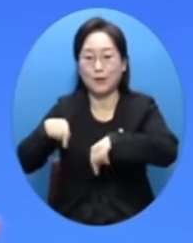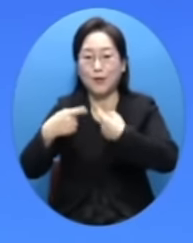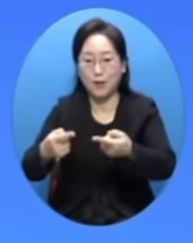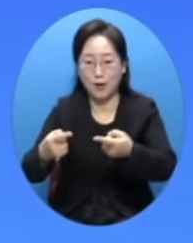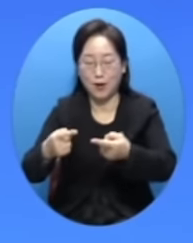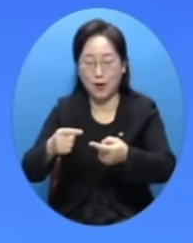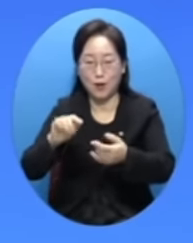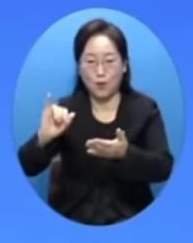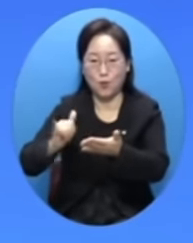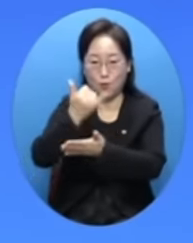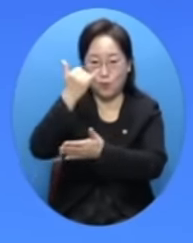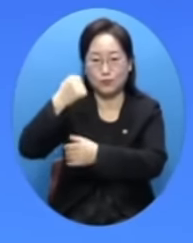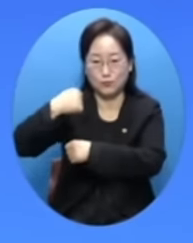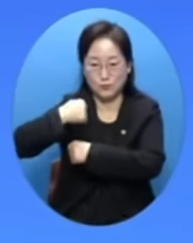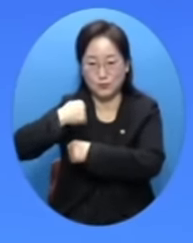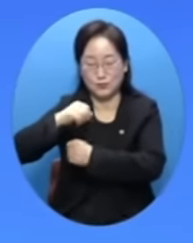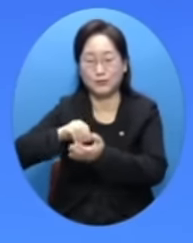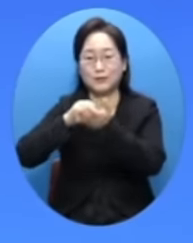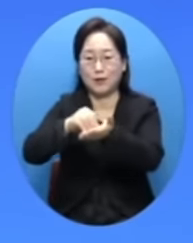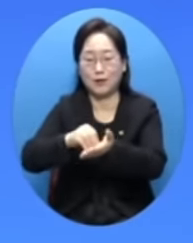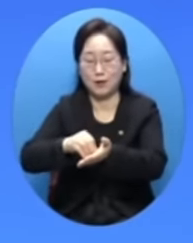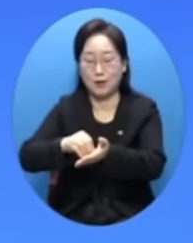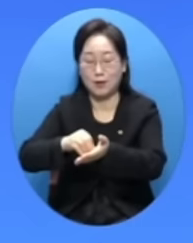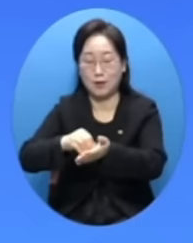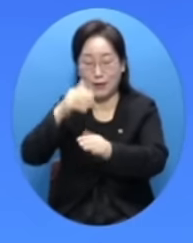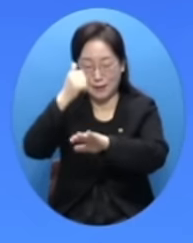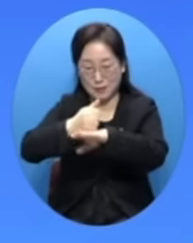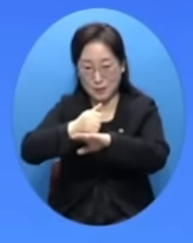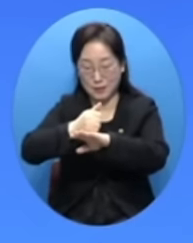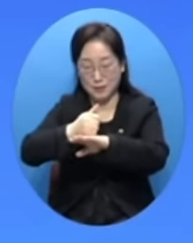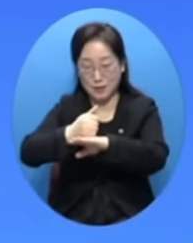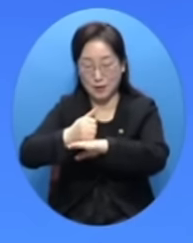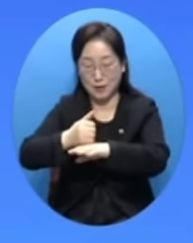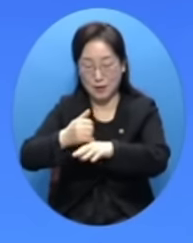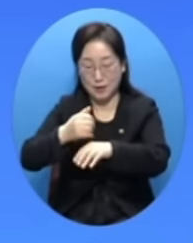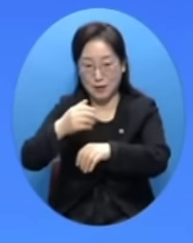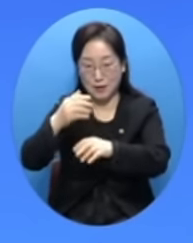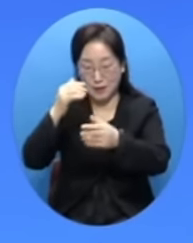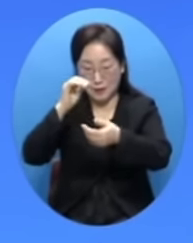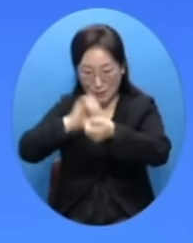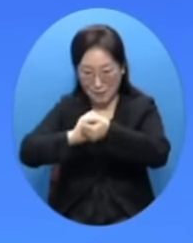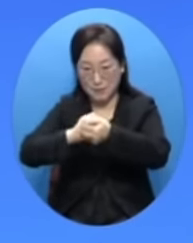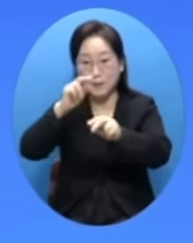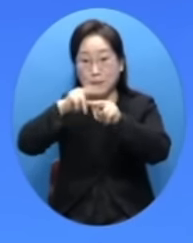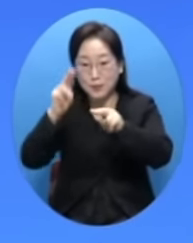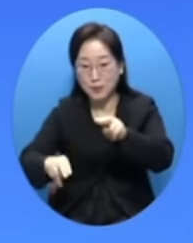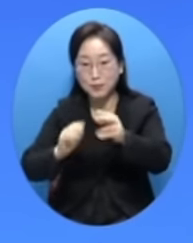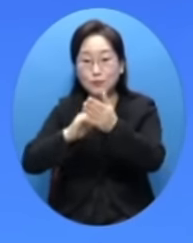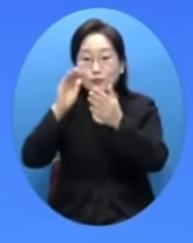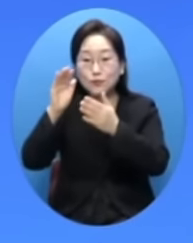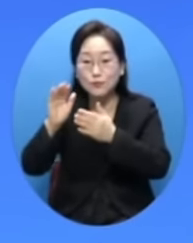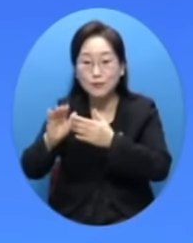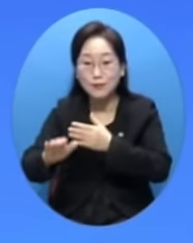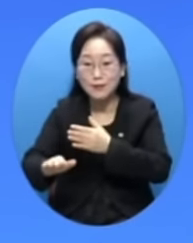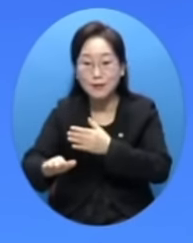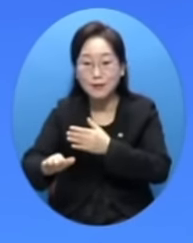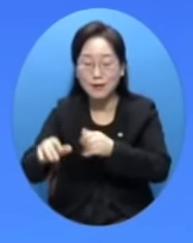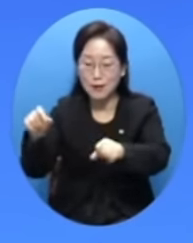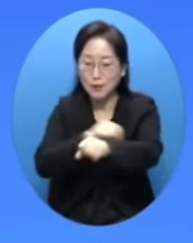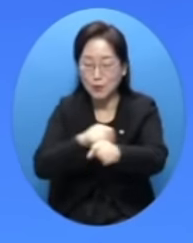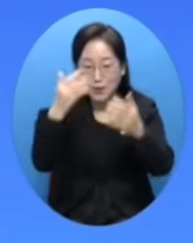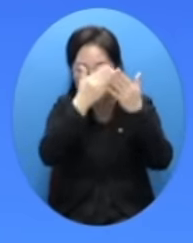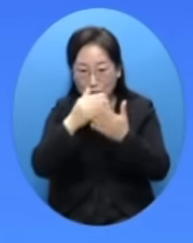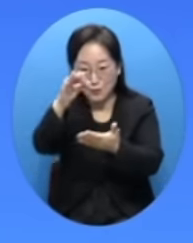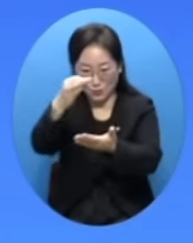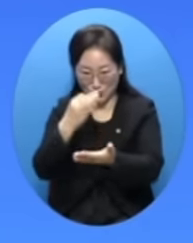공군에 입대해 가지고 군대를 제대하고 나가면 나라에서이 제대한 군인들에게 주는 특별 장학금이